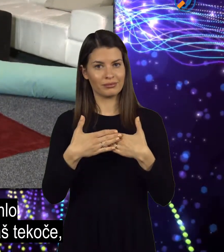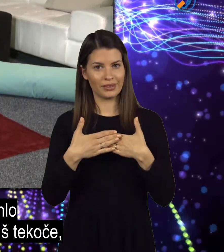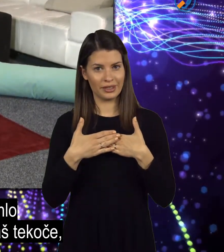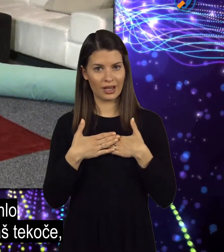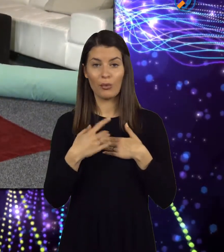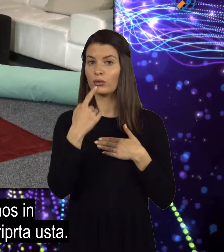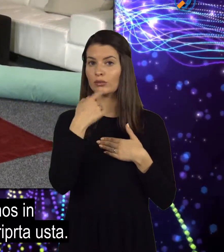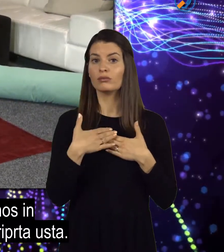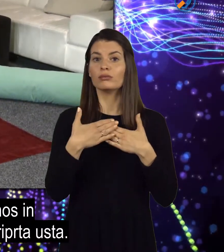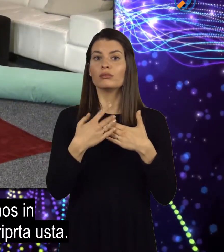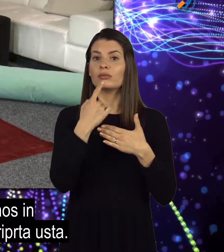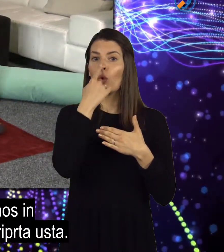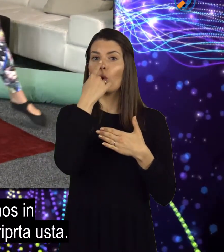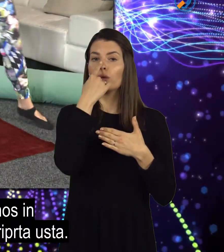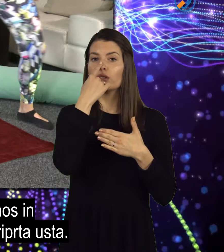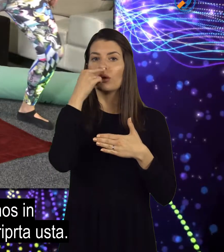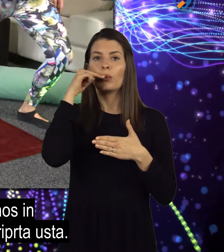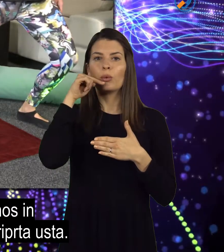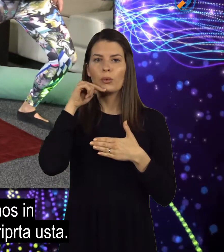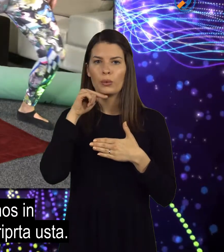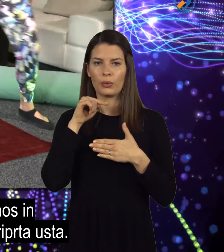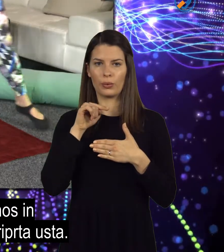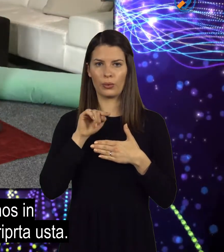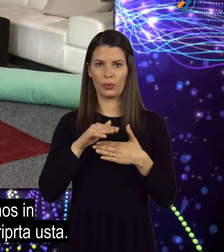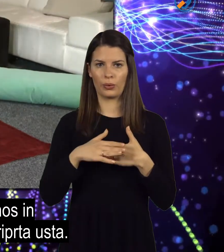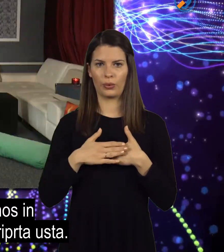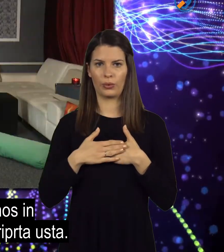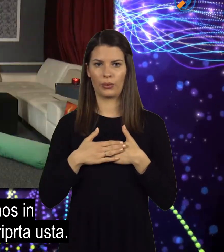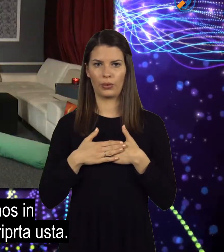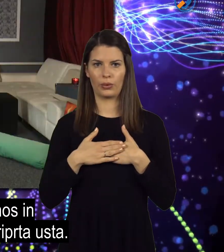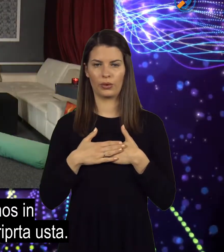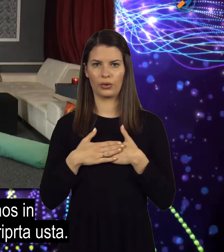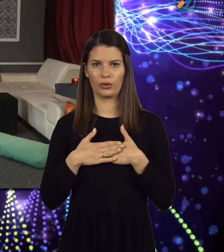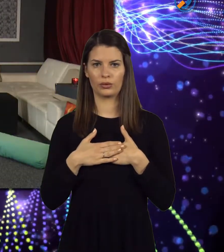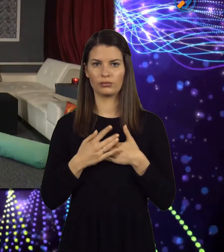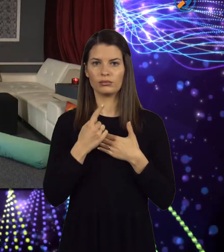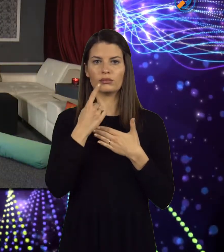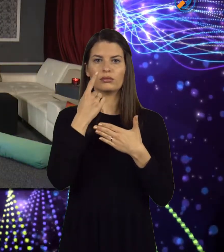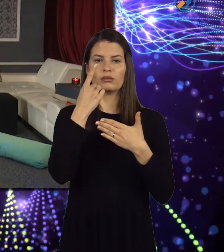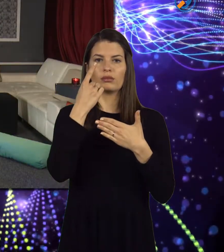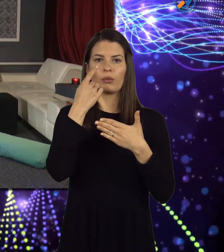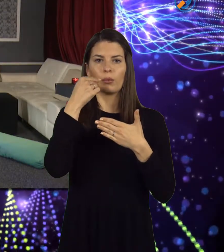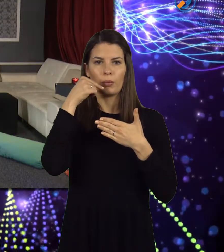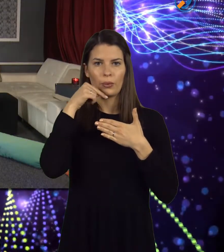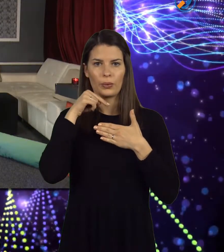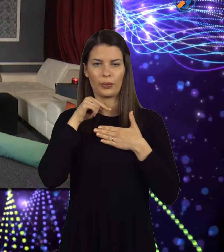Dihaš tekoče, vdih skozi nos in izdih skozi pol priprta usta.